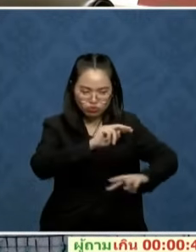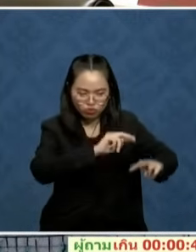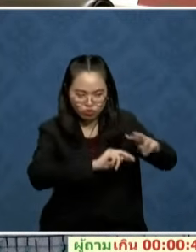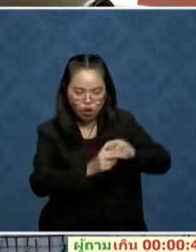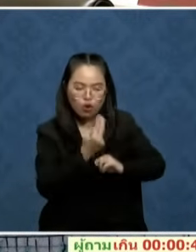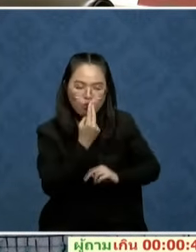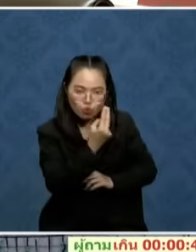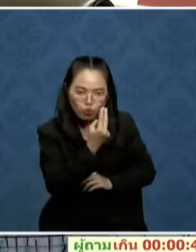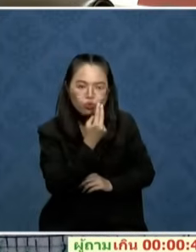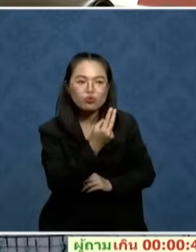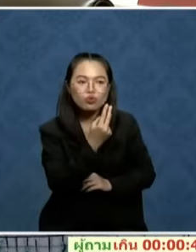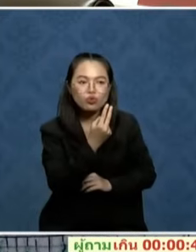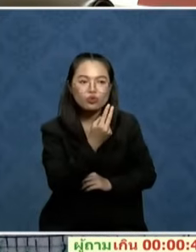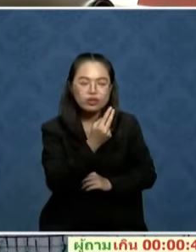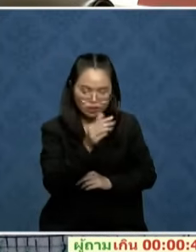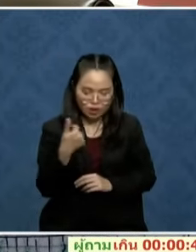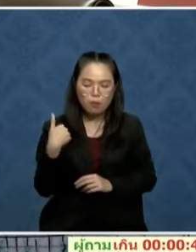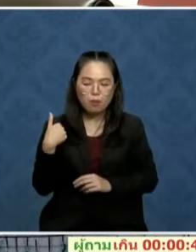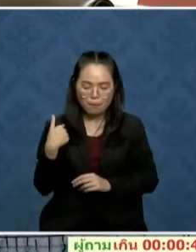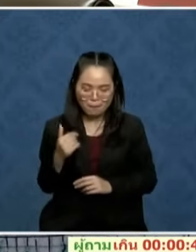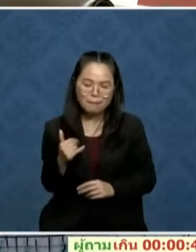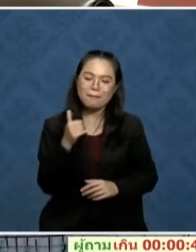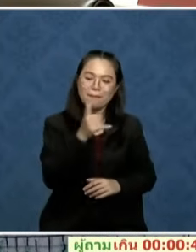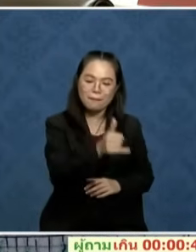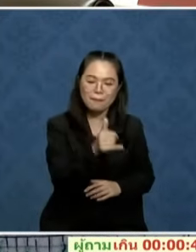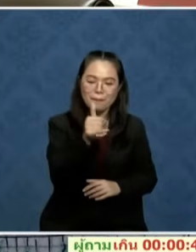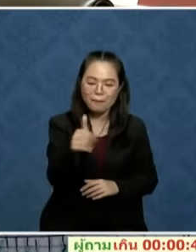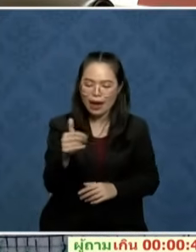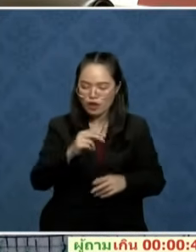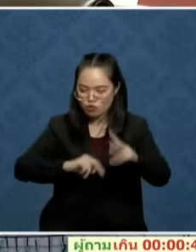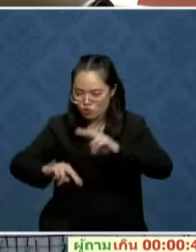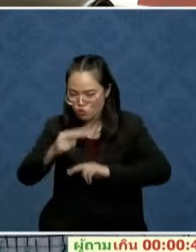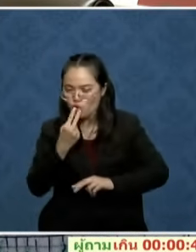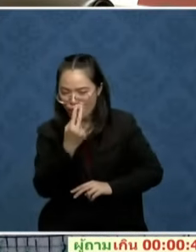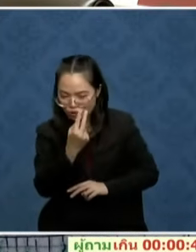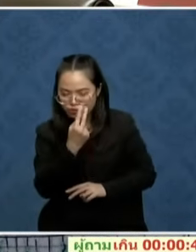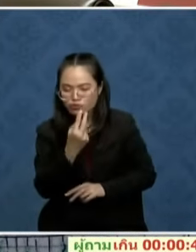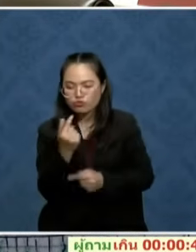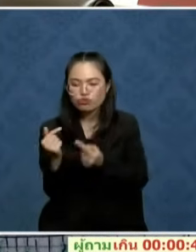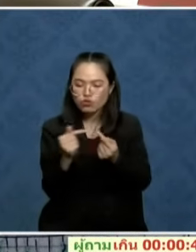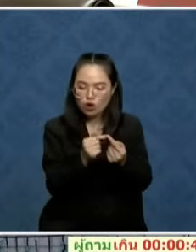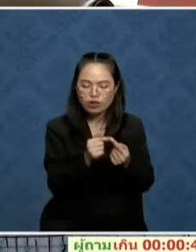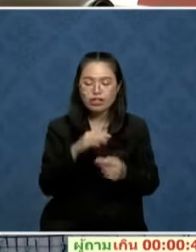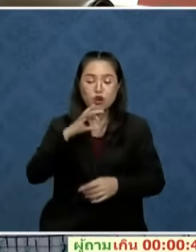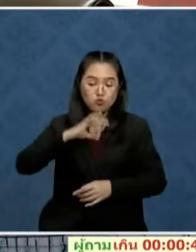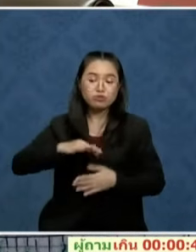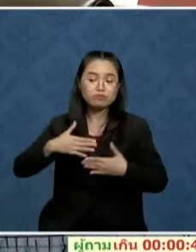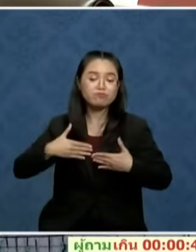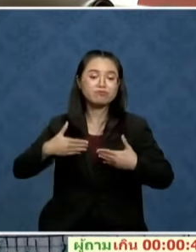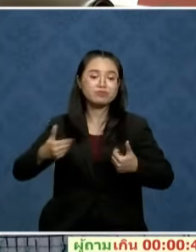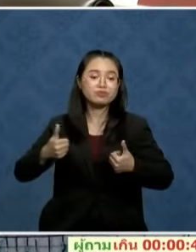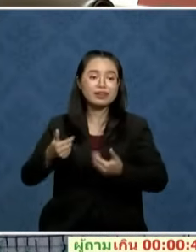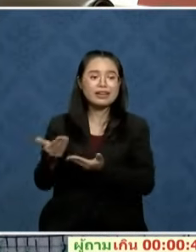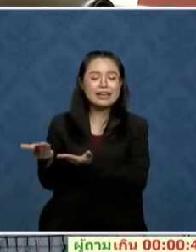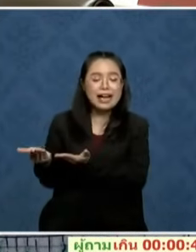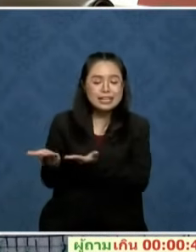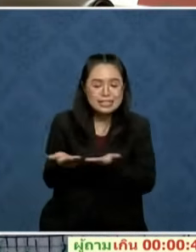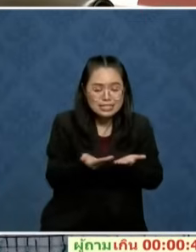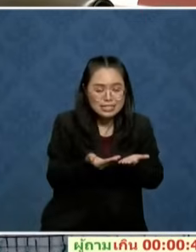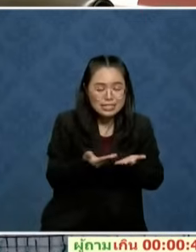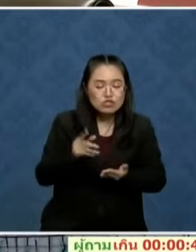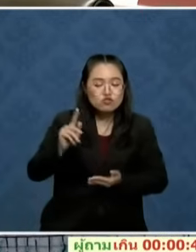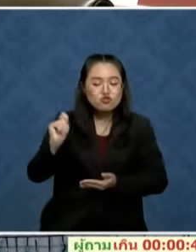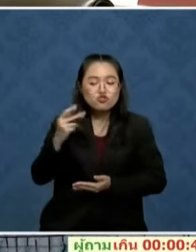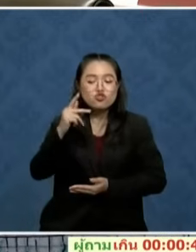ไปตรวจสอบเพิ่มเติมเพื่อให้ท่านส.ส.ผู้ทรงเกียรติได้สบายใจนะครับสำหรับเรื่องของการเชิญคุณทอมแอนดรูว์ผม